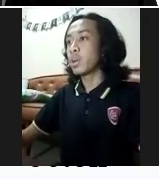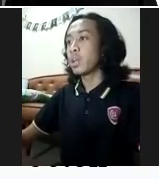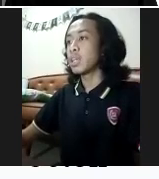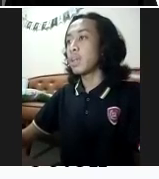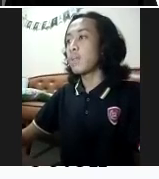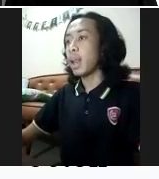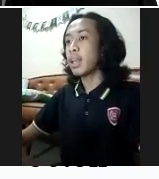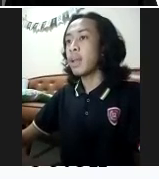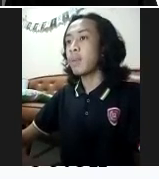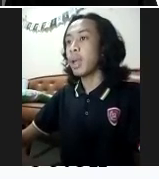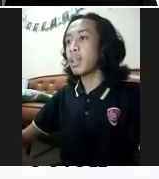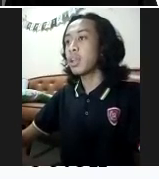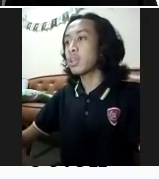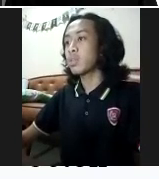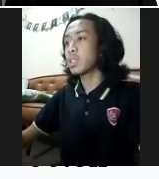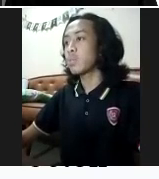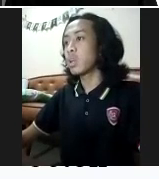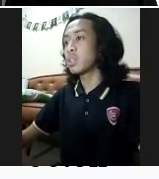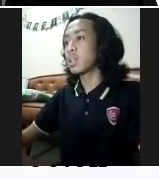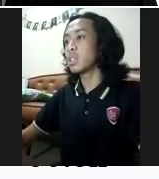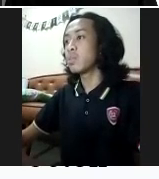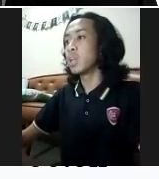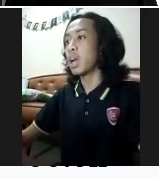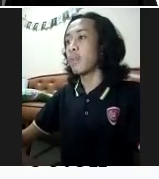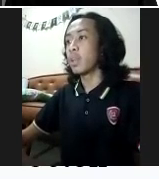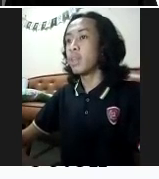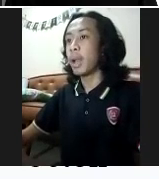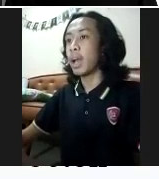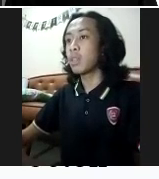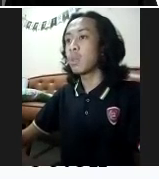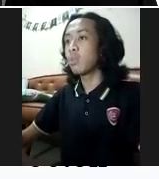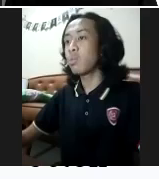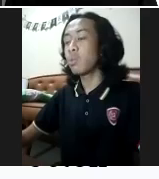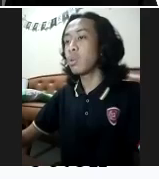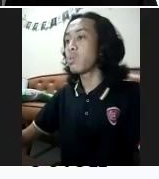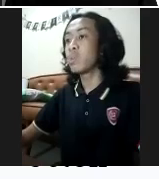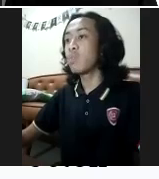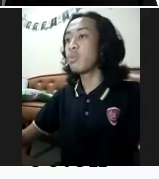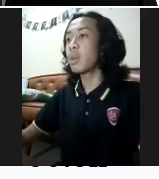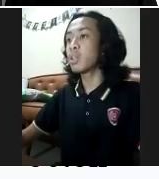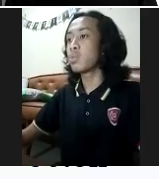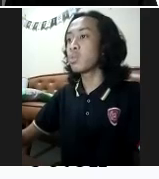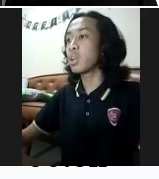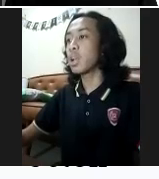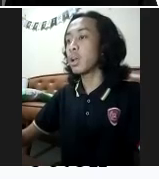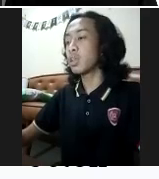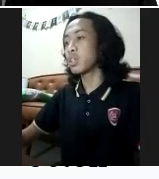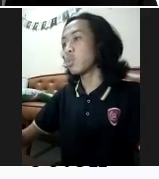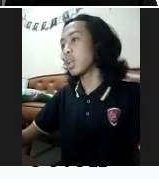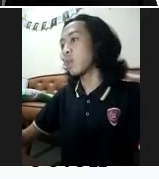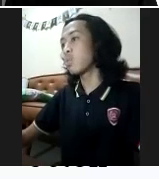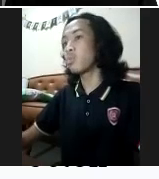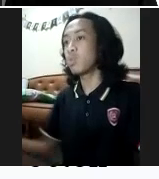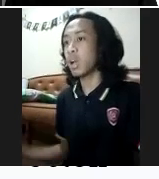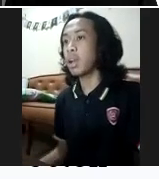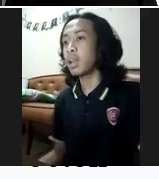biasanya menarik dalam kaitannya dengan konteks modernisasi dunia, di mana tujuan Tujuan umum dari struktur tersebut adalah